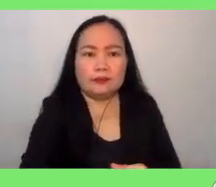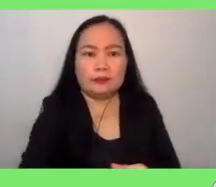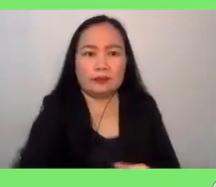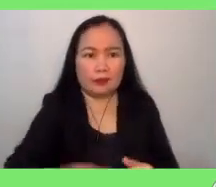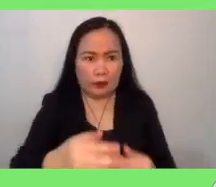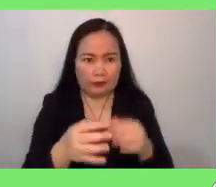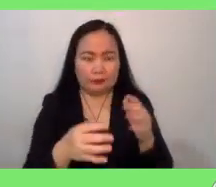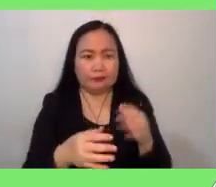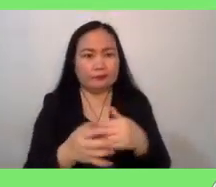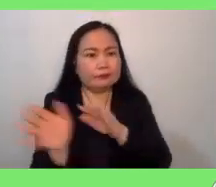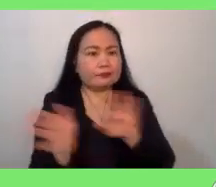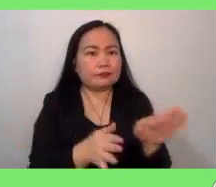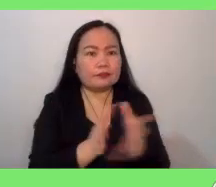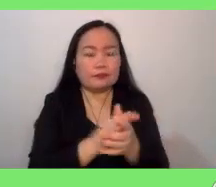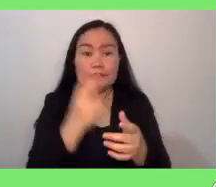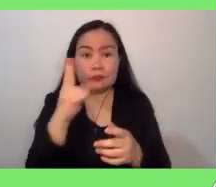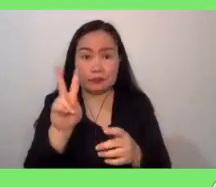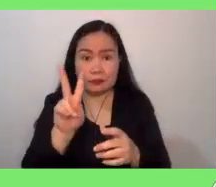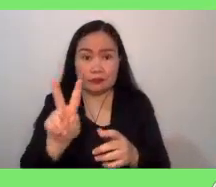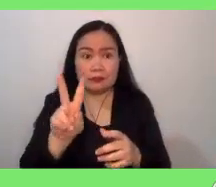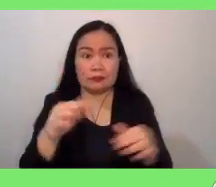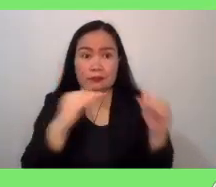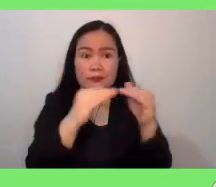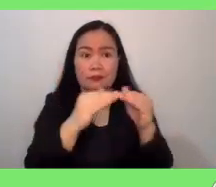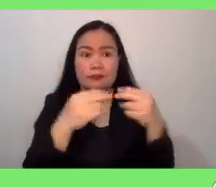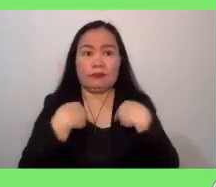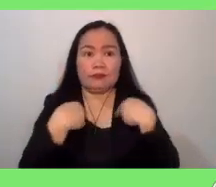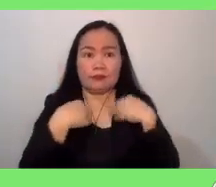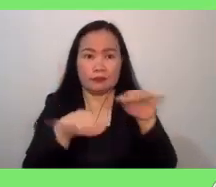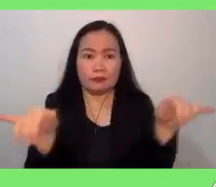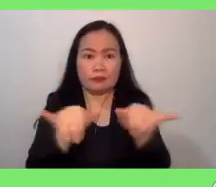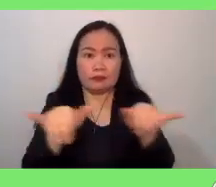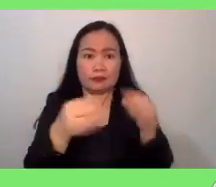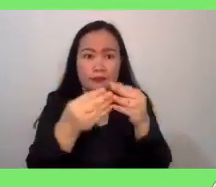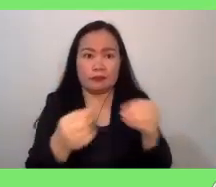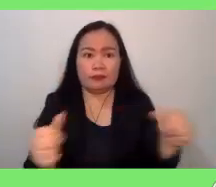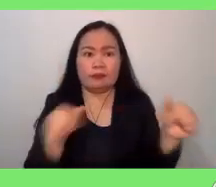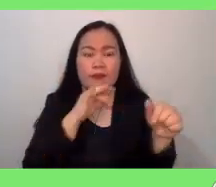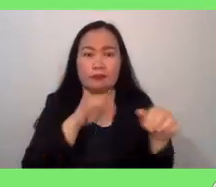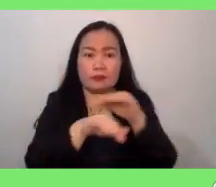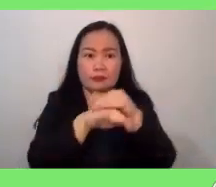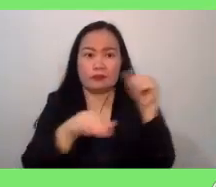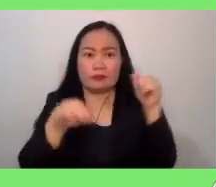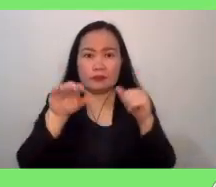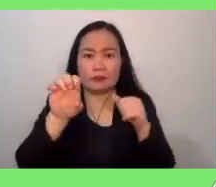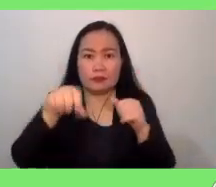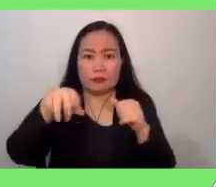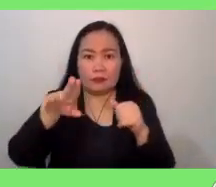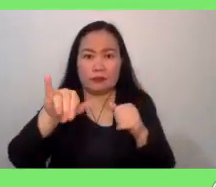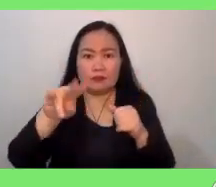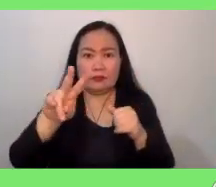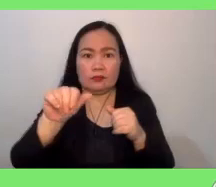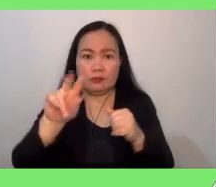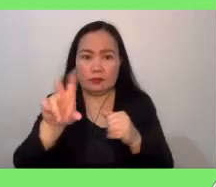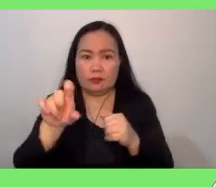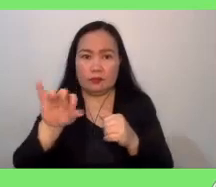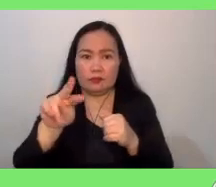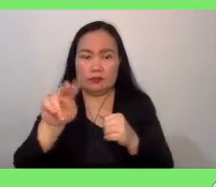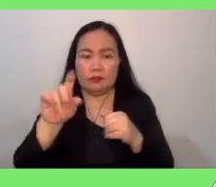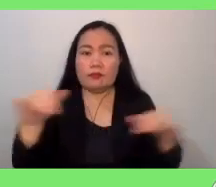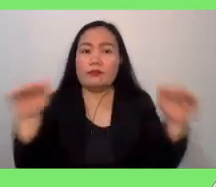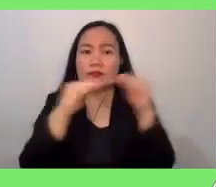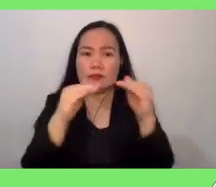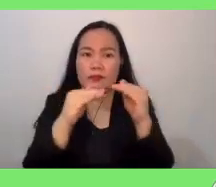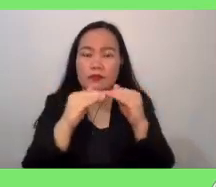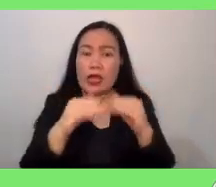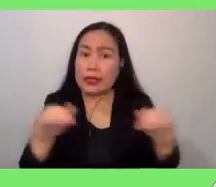let's have this. Two equations having the same solutions are called equivalent equations. Meron din po tayong tinatawag